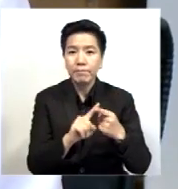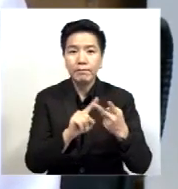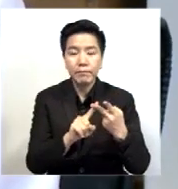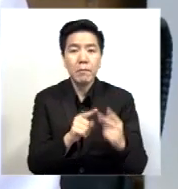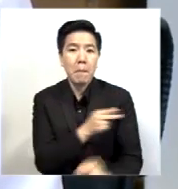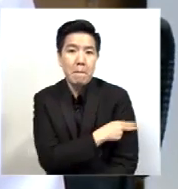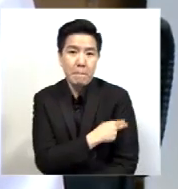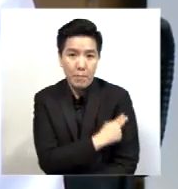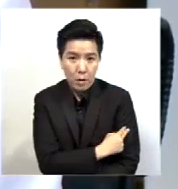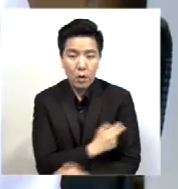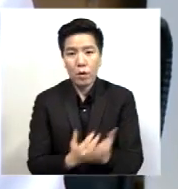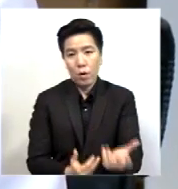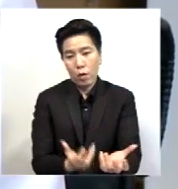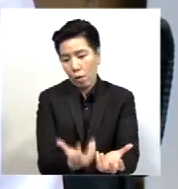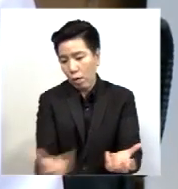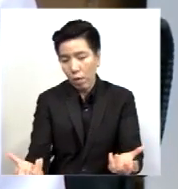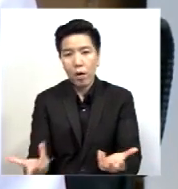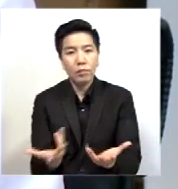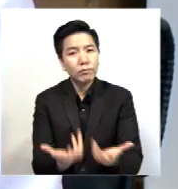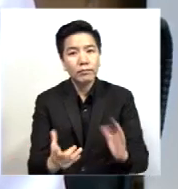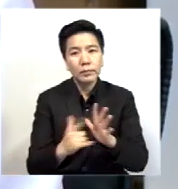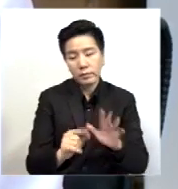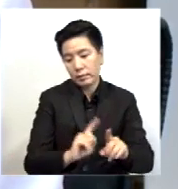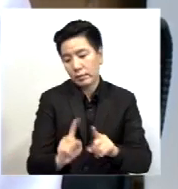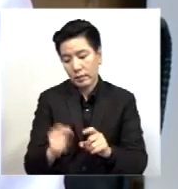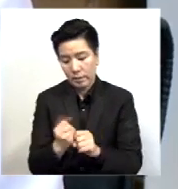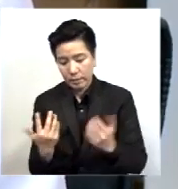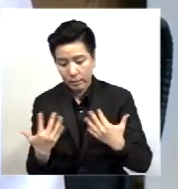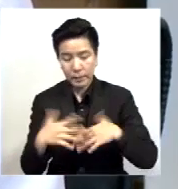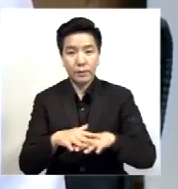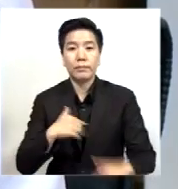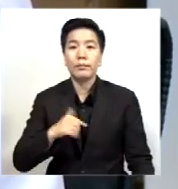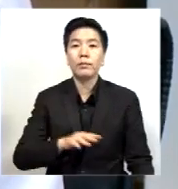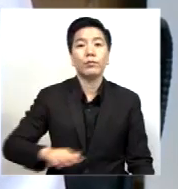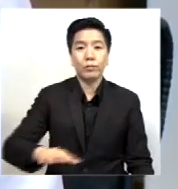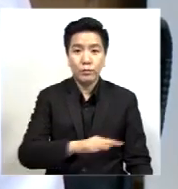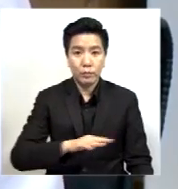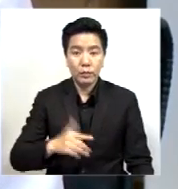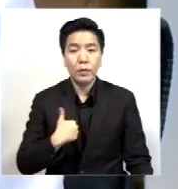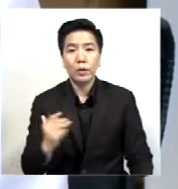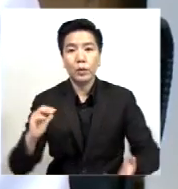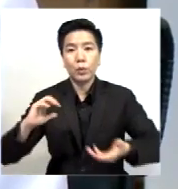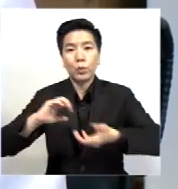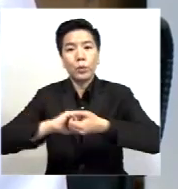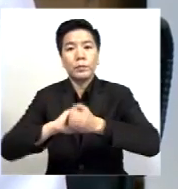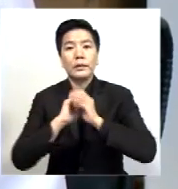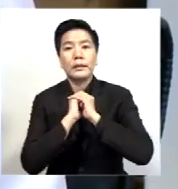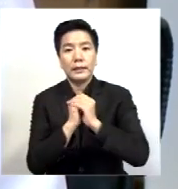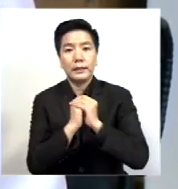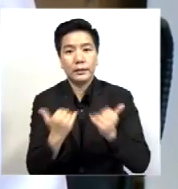ย์เวชภัณฑ์เครื่องไม้ต่างๆด้วยการประสานงานของพวกเรากับทางประเทศจีน